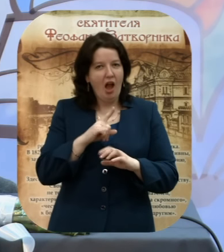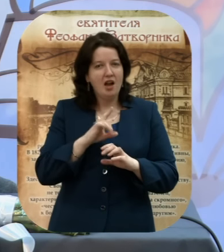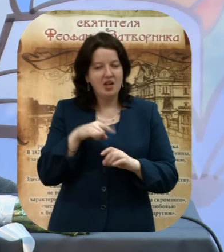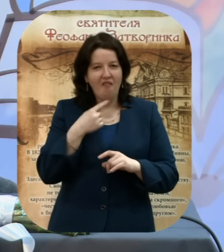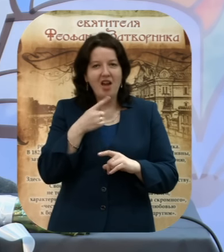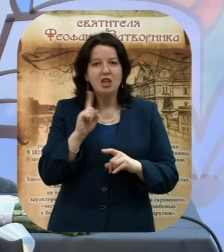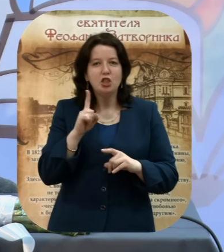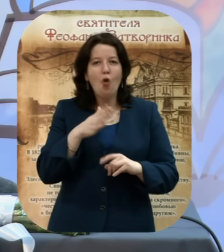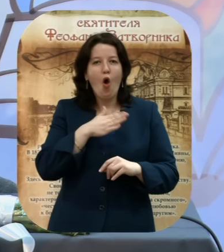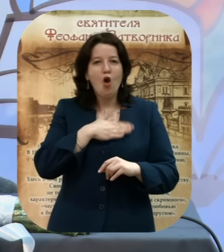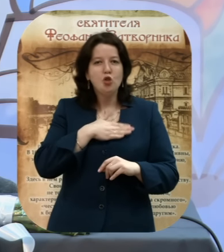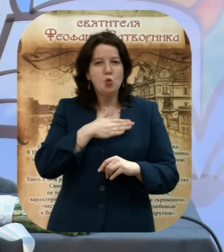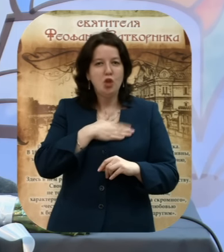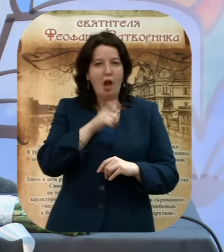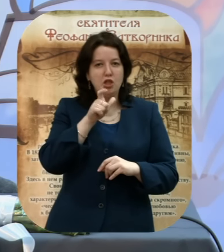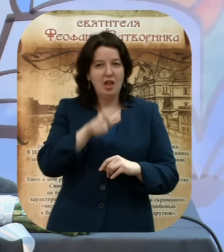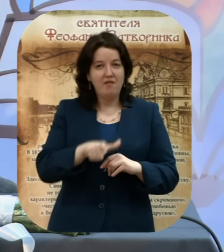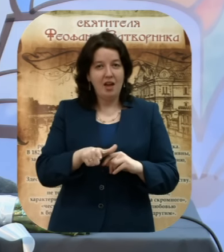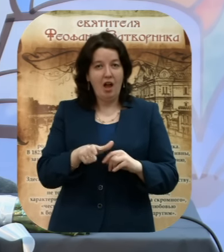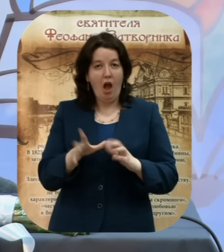человеческая трехсоставна.